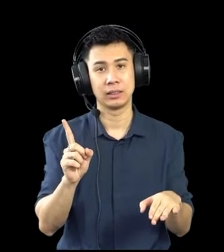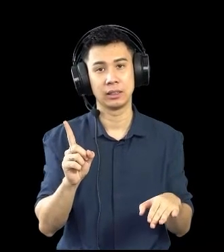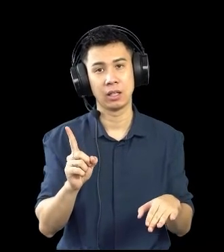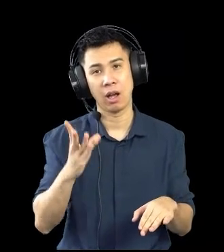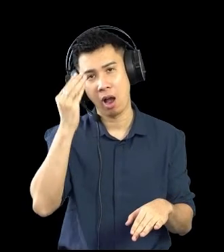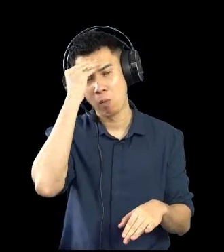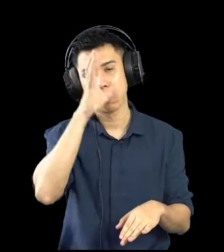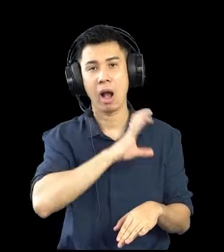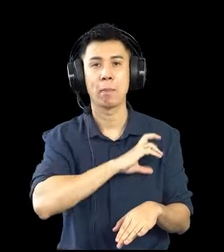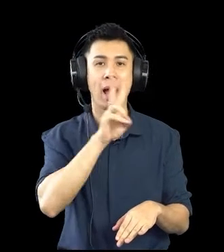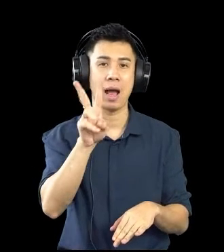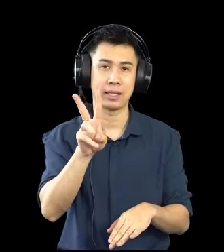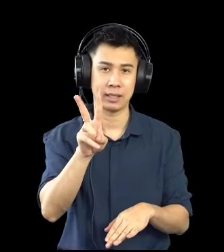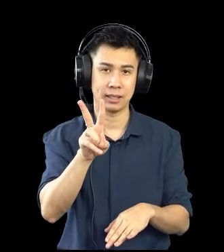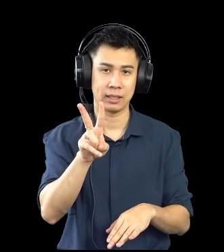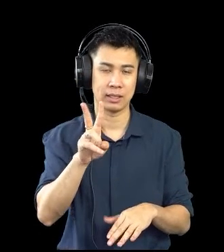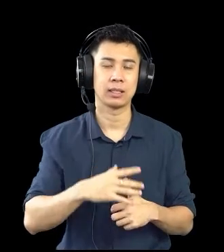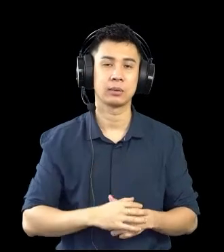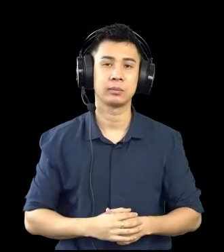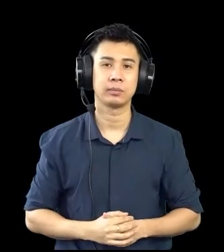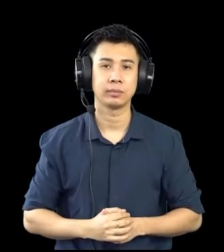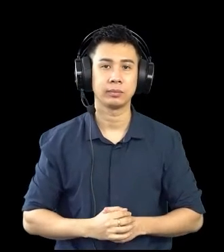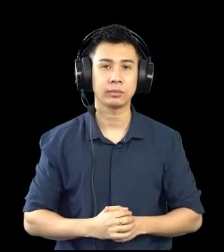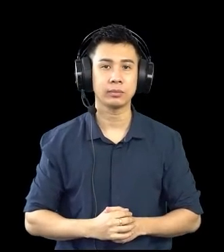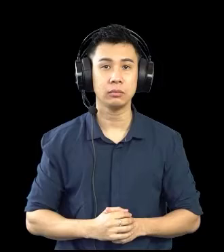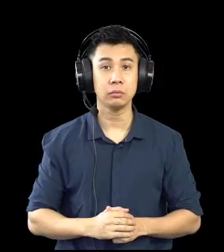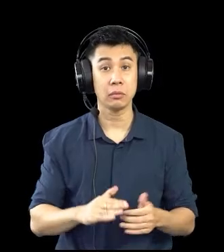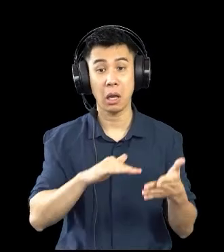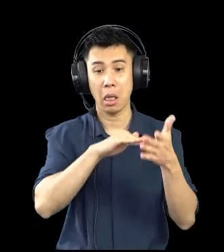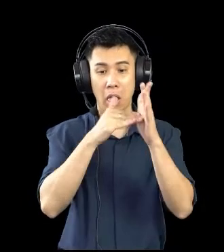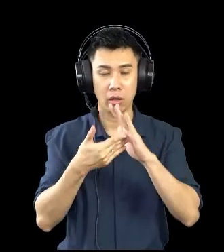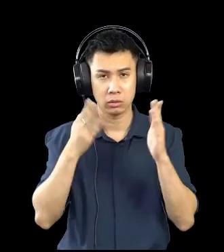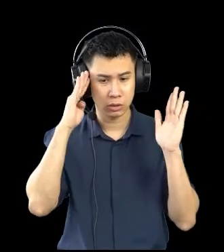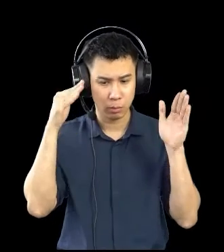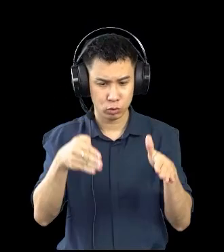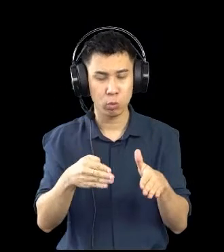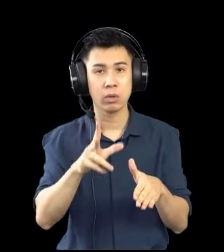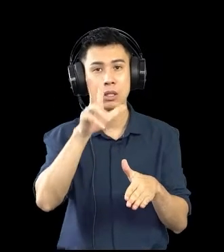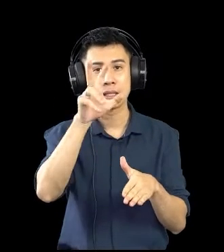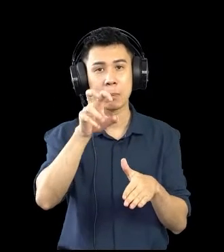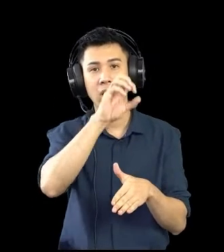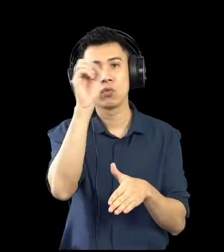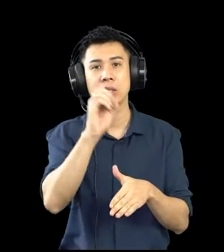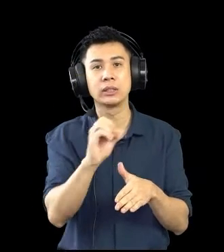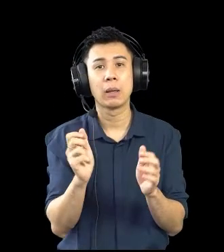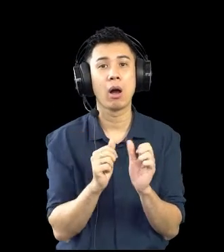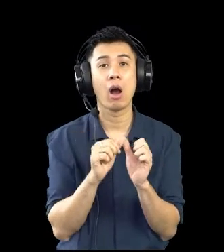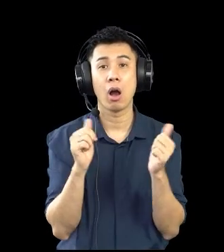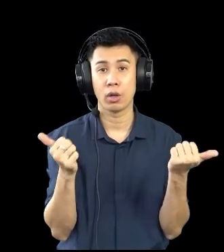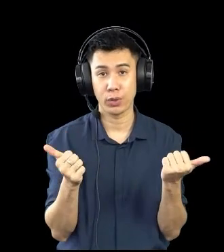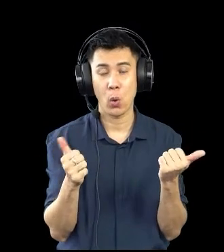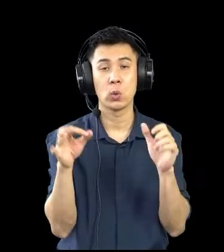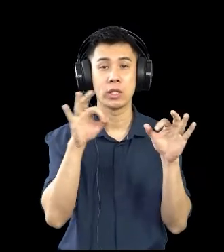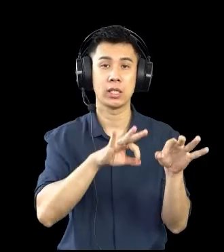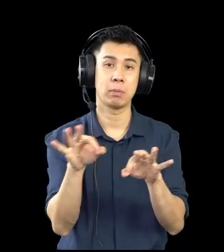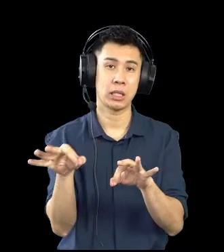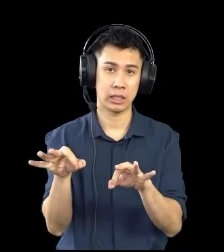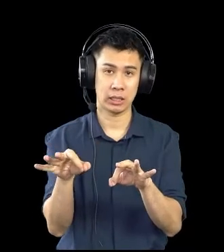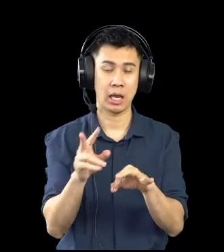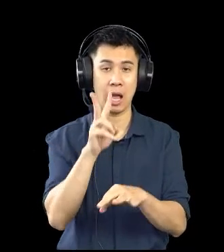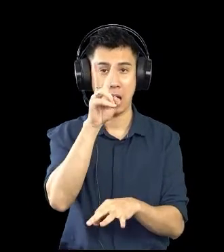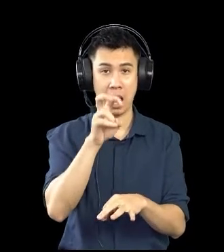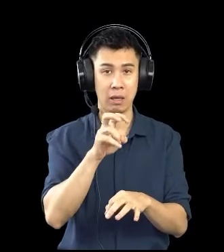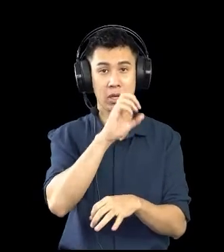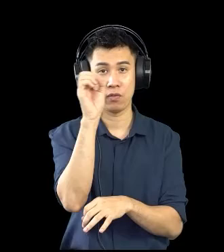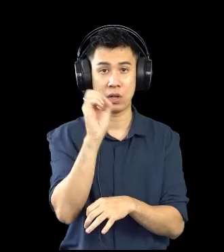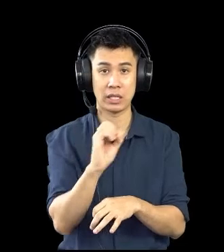học trung học cơ sở, là các em cấp 2. Thì hầu hết các em thì tập trung là 80% là hoạt động tập trung là ở thành phố Hồ Chí Minh và